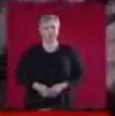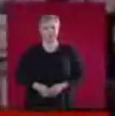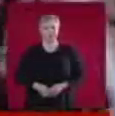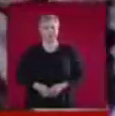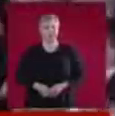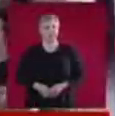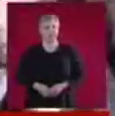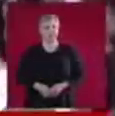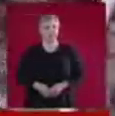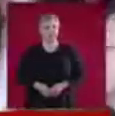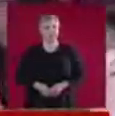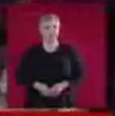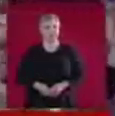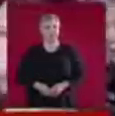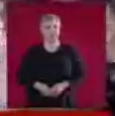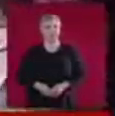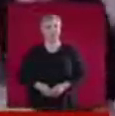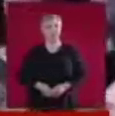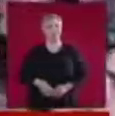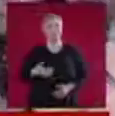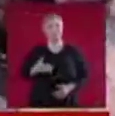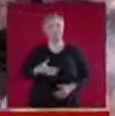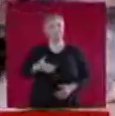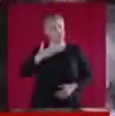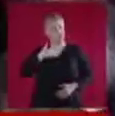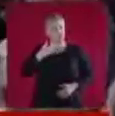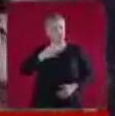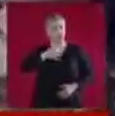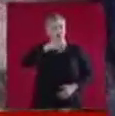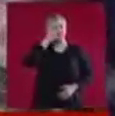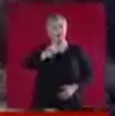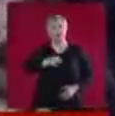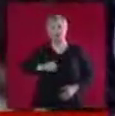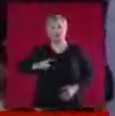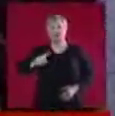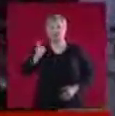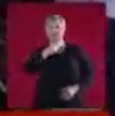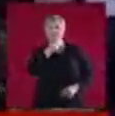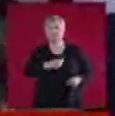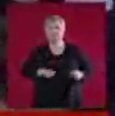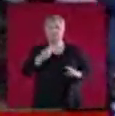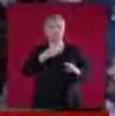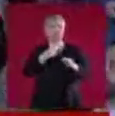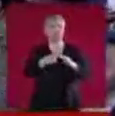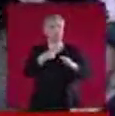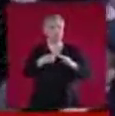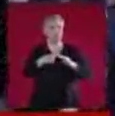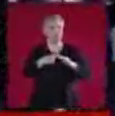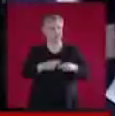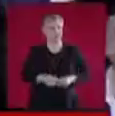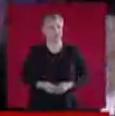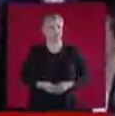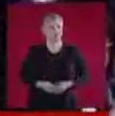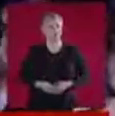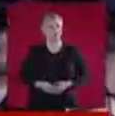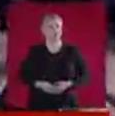και θέλω θέλω και εγώ να υπογραμμίσω αυτό που από το βήμα από το βήμα